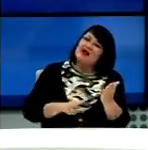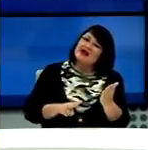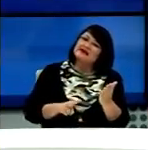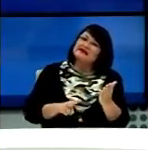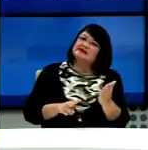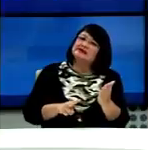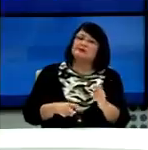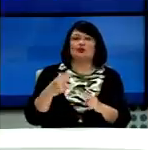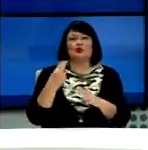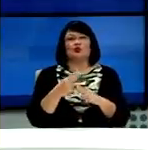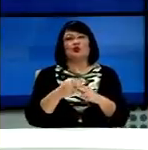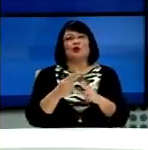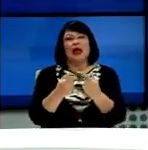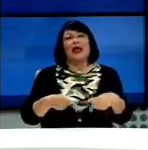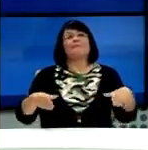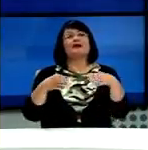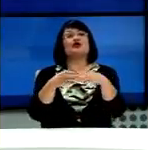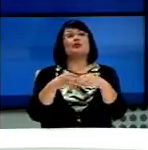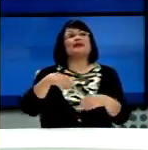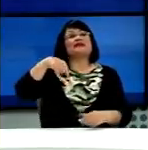της περίφημης Επιτροπής Πισαρίδη.